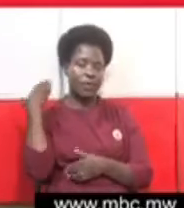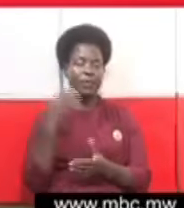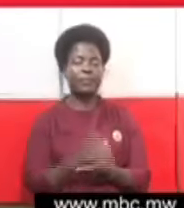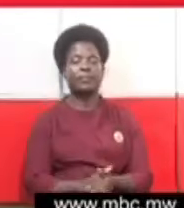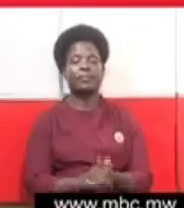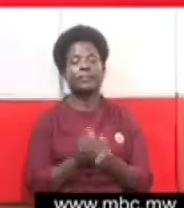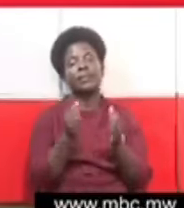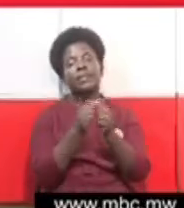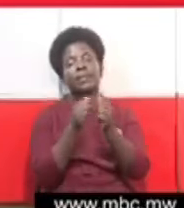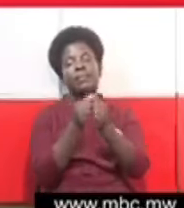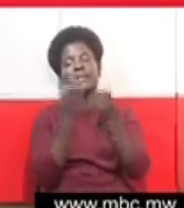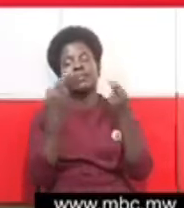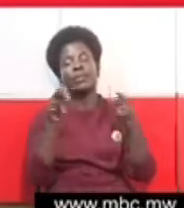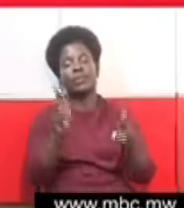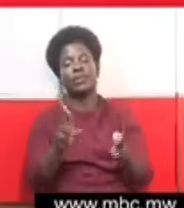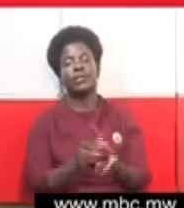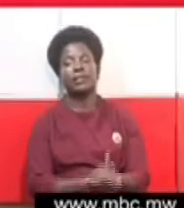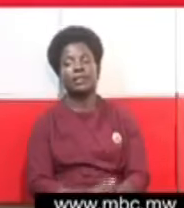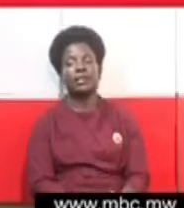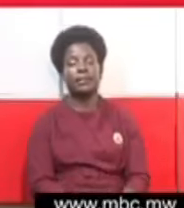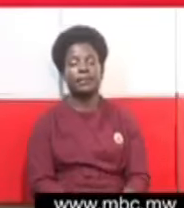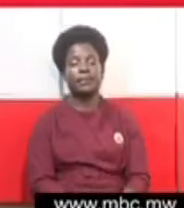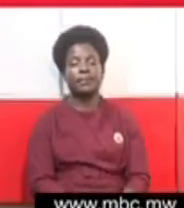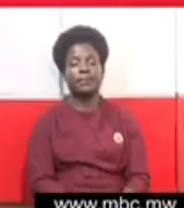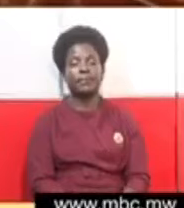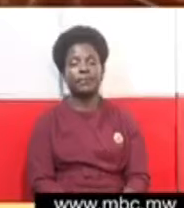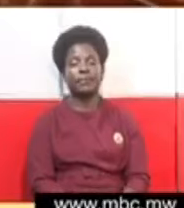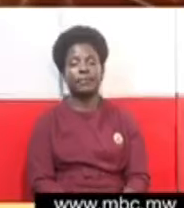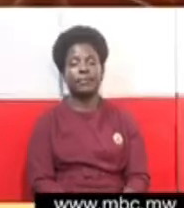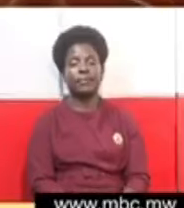la Margaret Mapando ndi Madalitso Muhango.